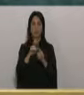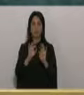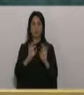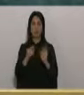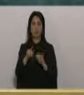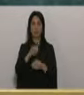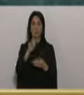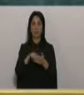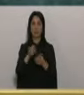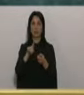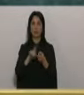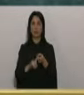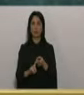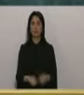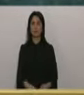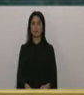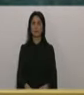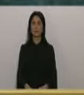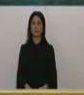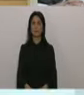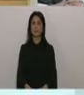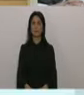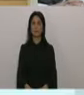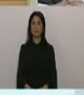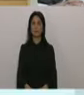ამ შეკითხვასთან დაკავშირებით.